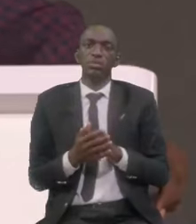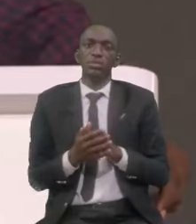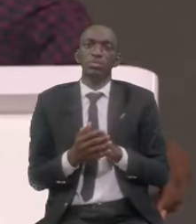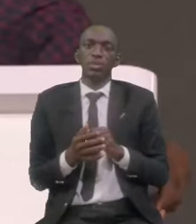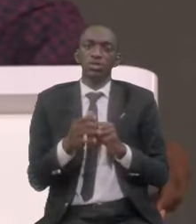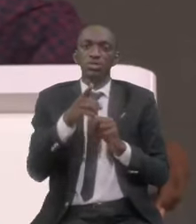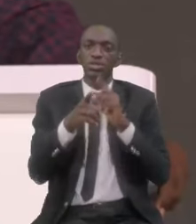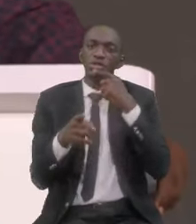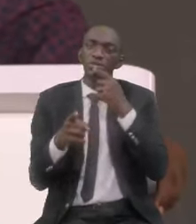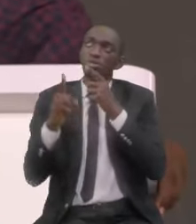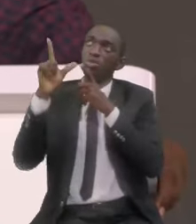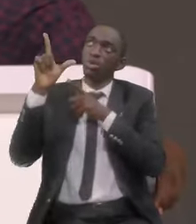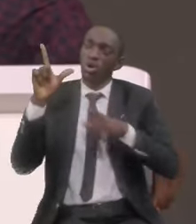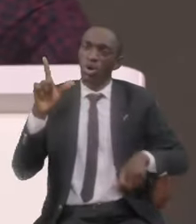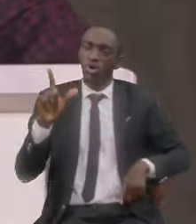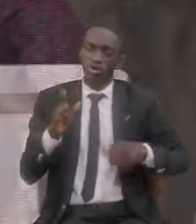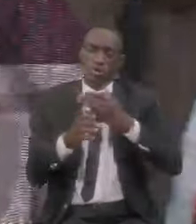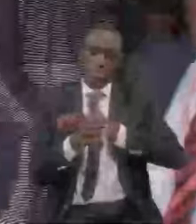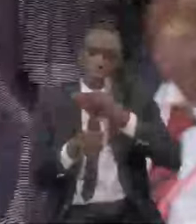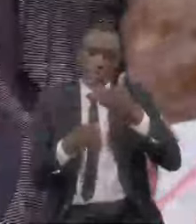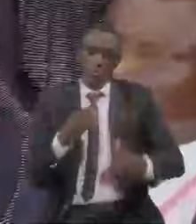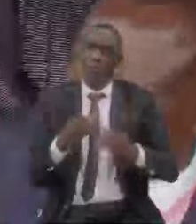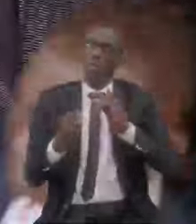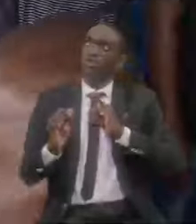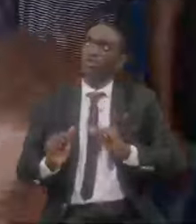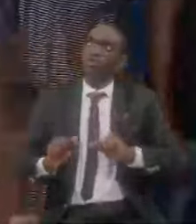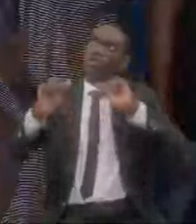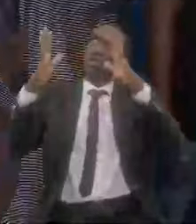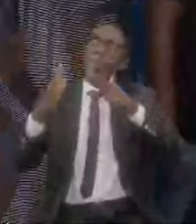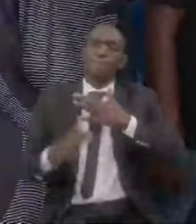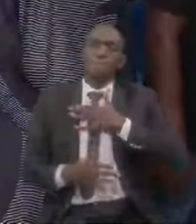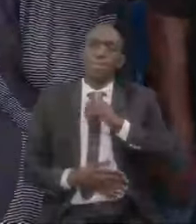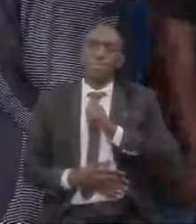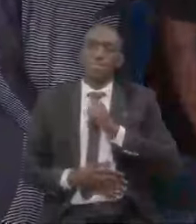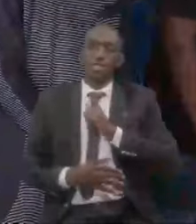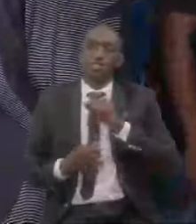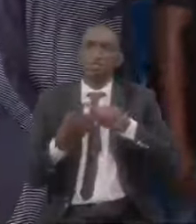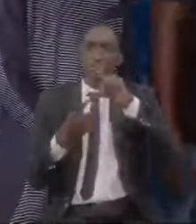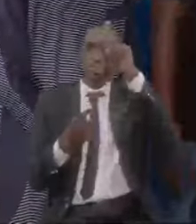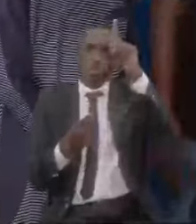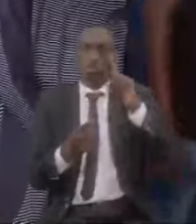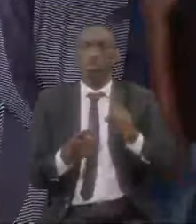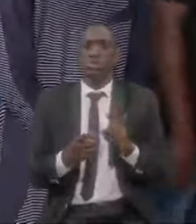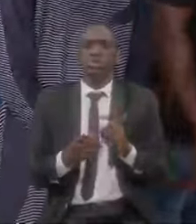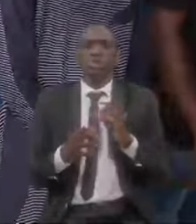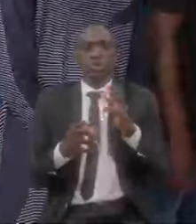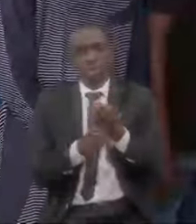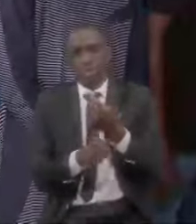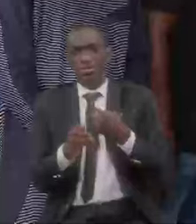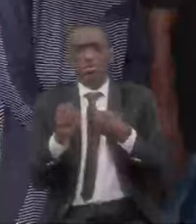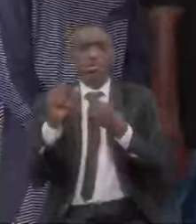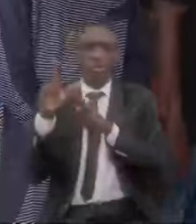Tu dis, Seigneur, absolument, je me soumets entièrement à toi. Prends-moi, Seigneur. Prends-moi